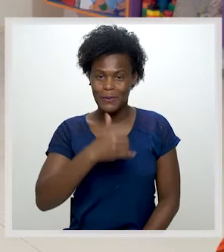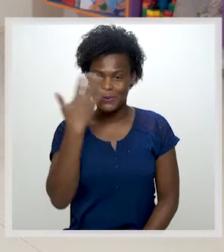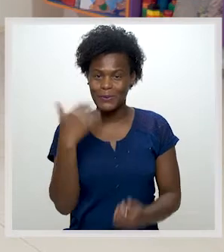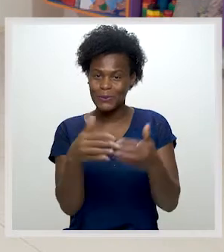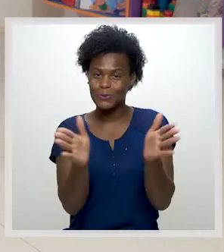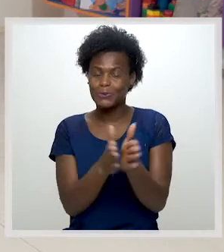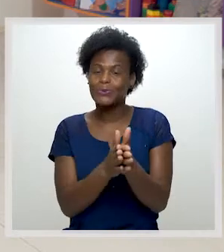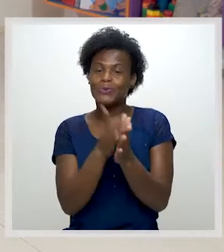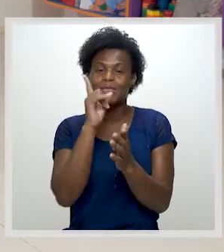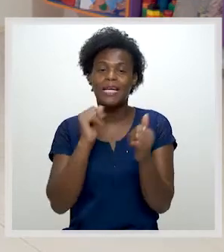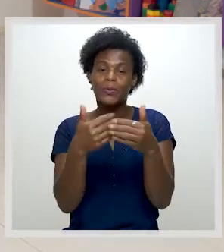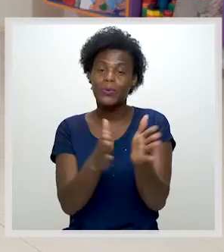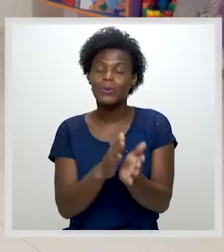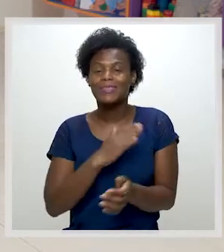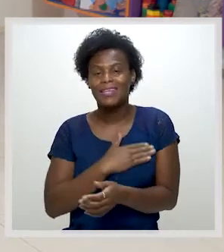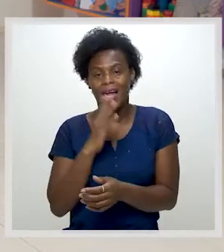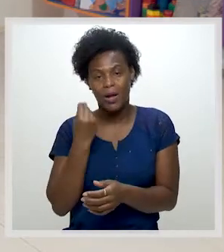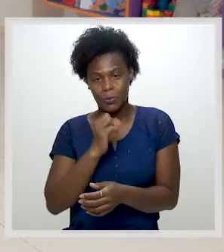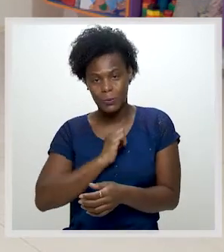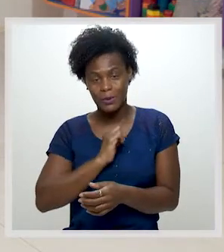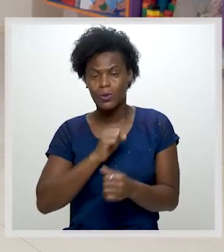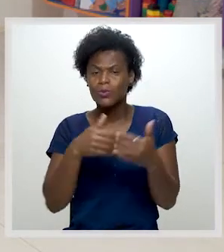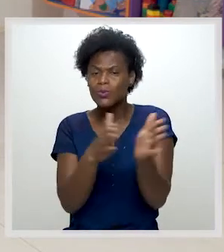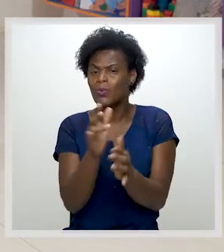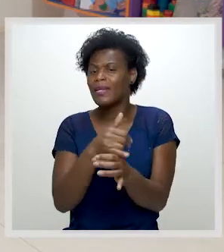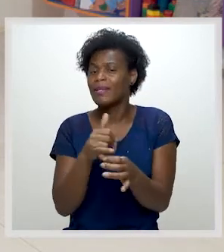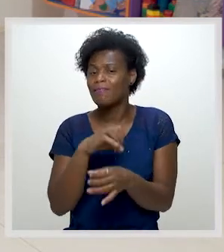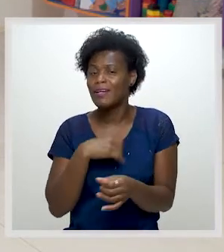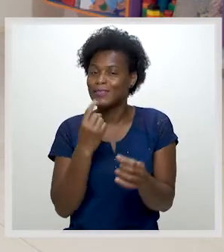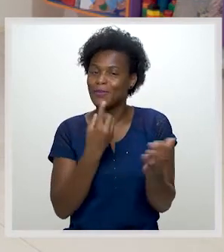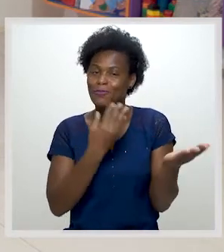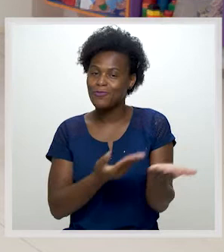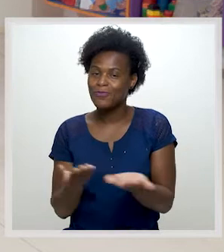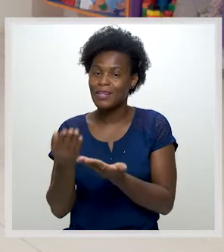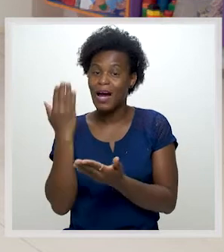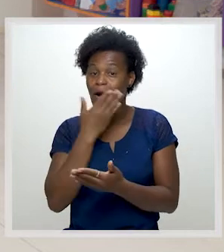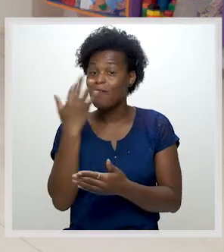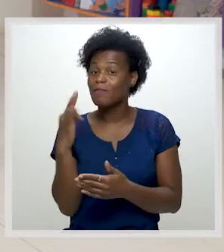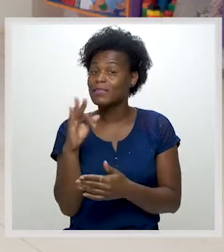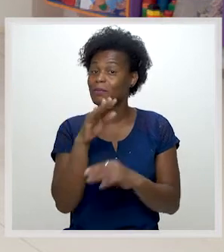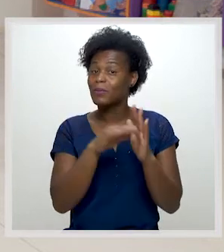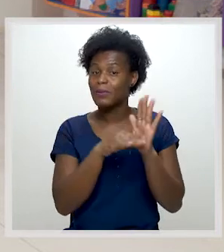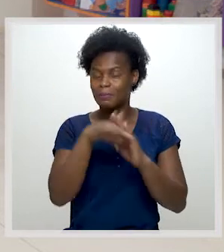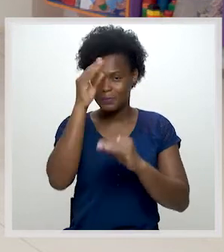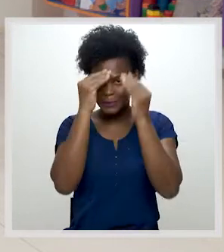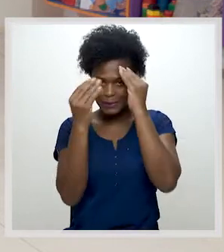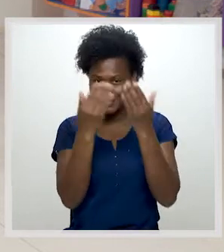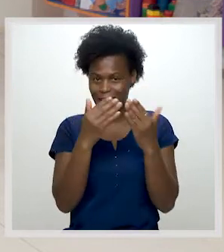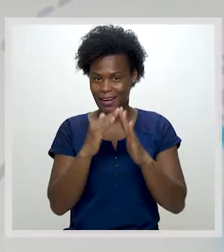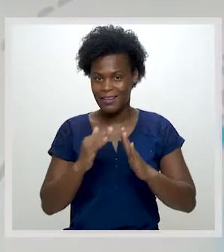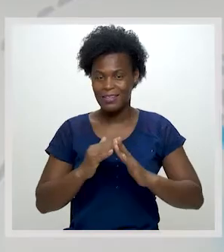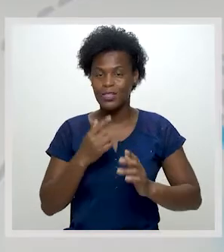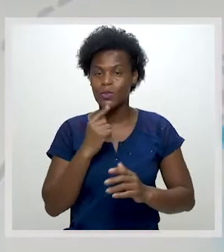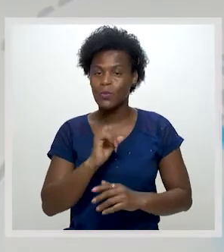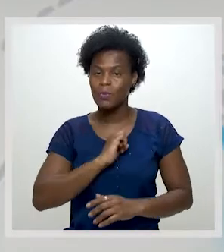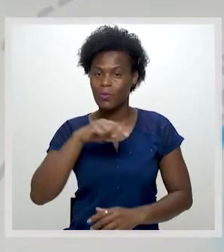Bonjour à toutes et à tous, mes chers apprenants de Santo ou à Brave. Soyez les bienvenus au cours de français du programme Aprender e Estudar em Casa.